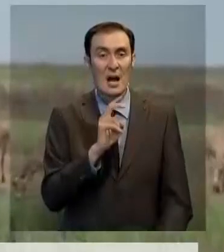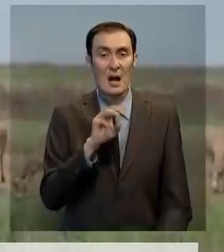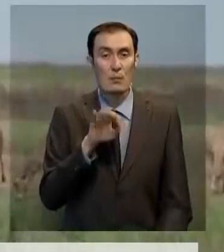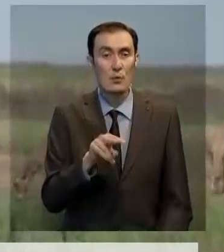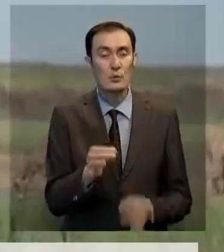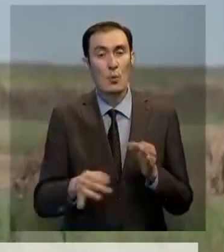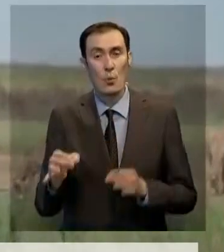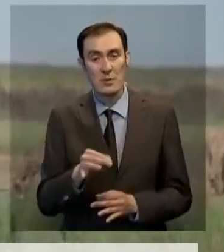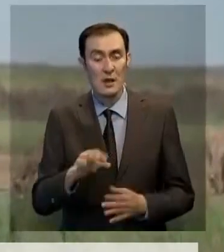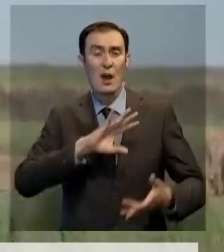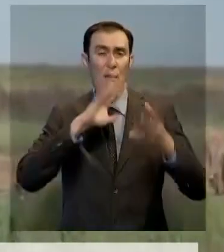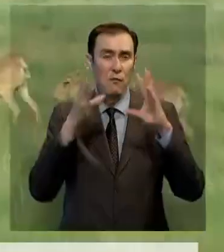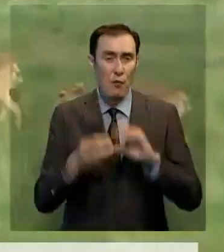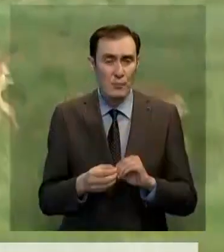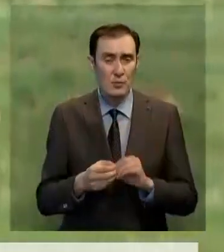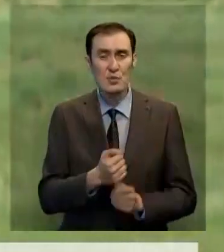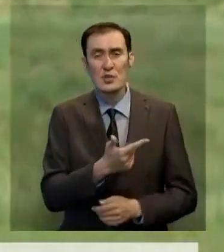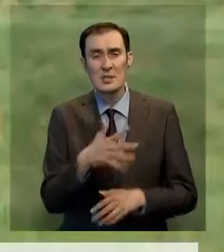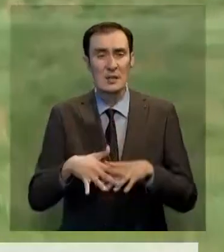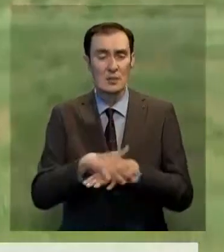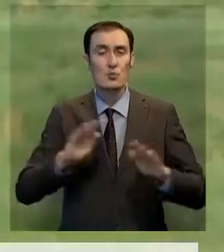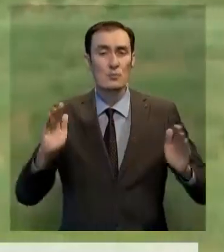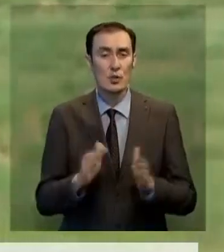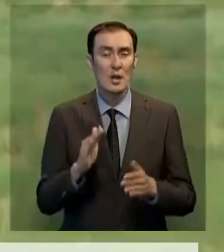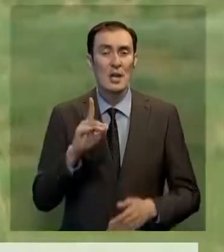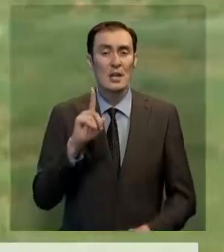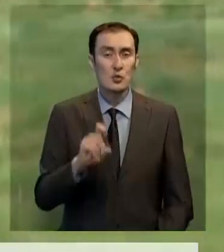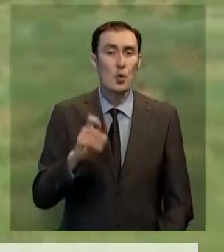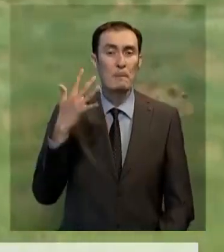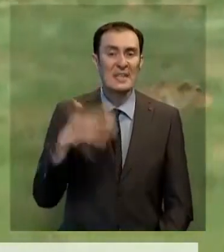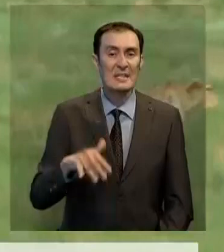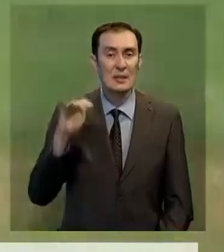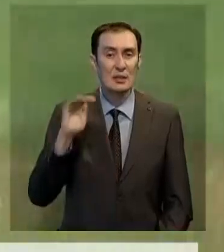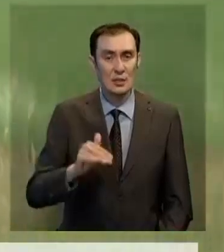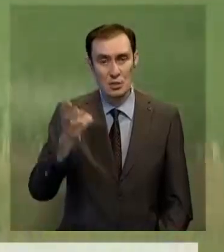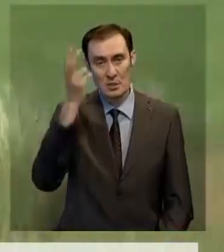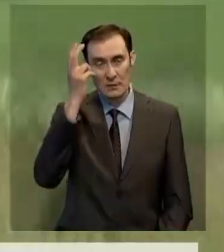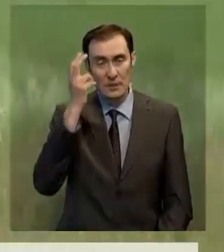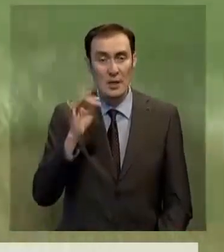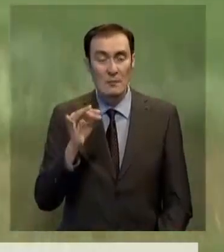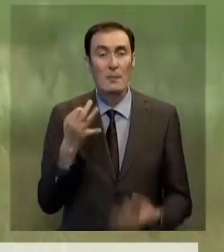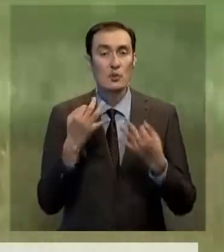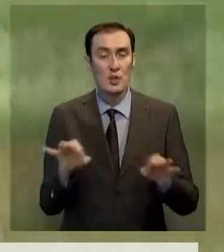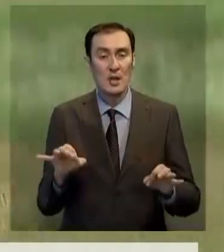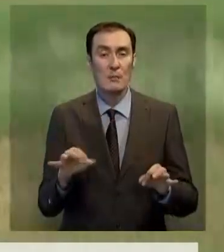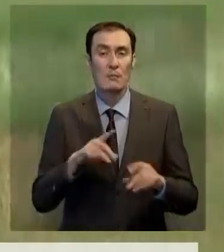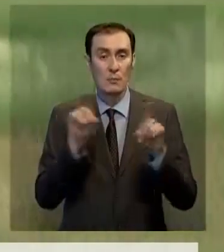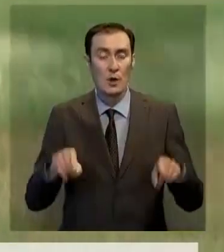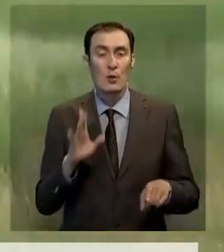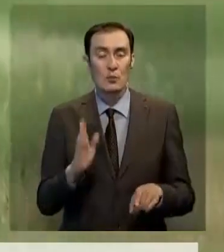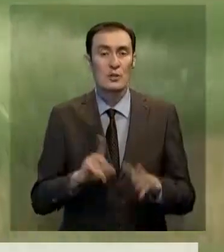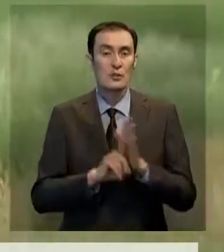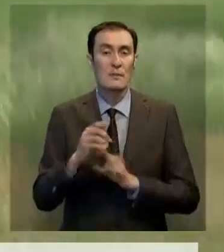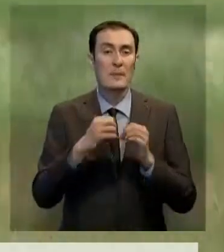областях в общей сложности численность уменьшат на 150 тысяч особей и получение разрешения работа может начаться